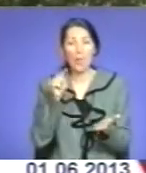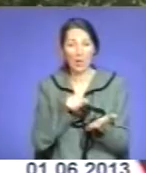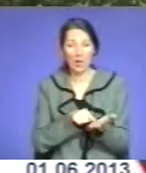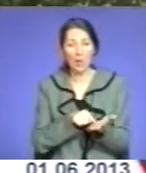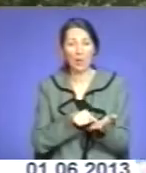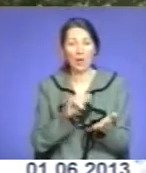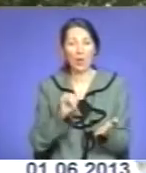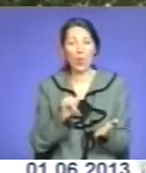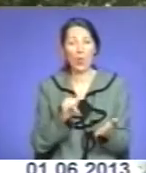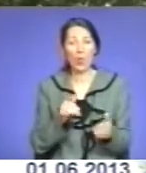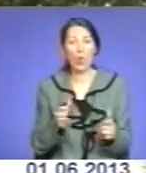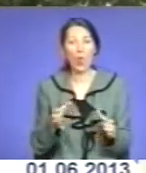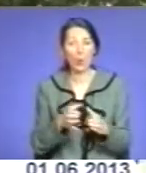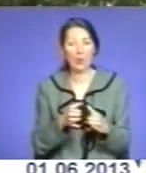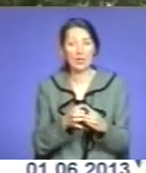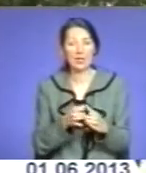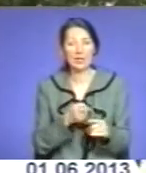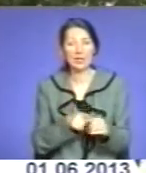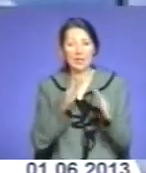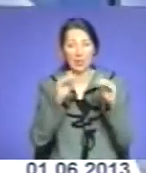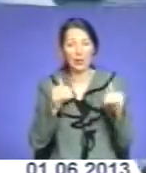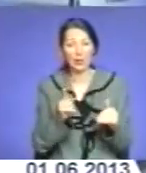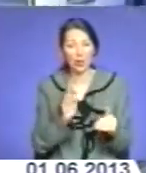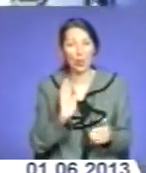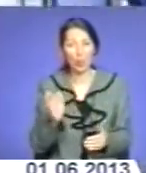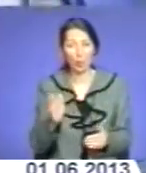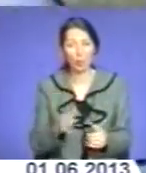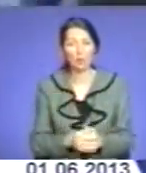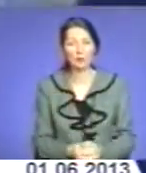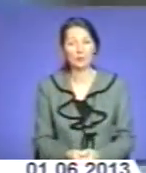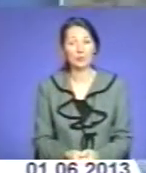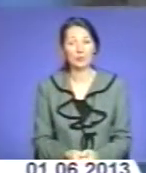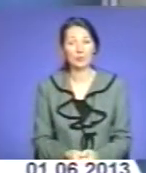в потік цих таборів, які будуть.